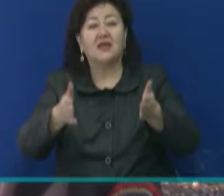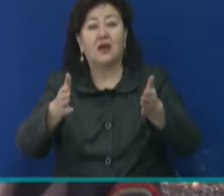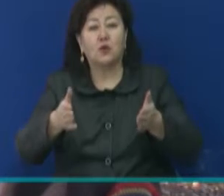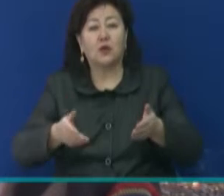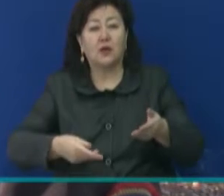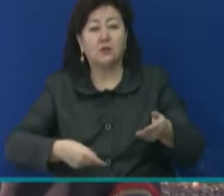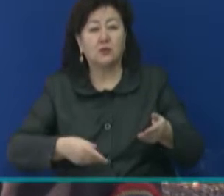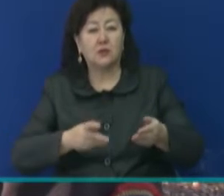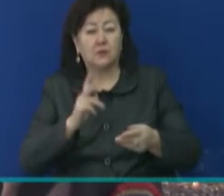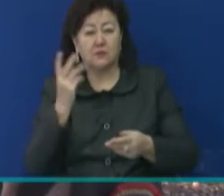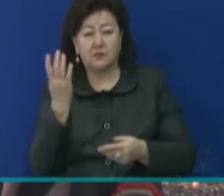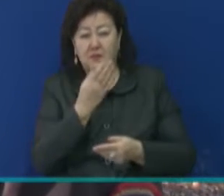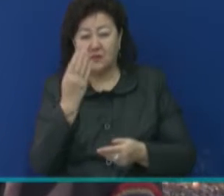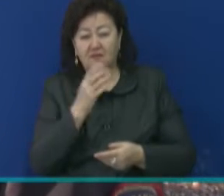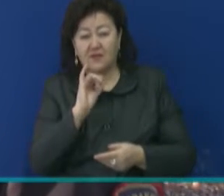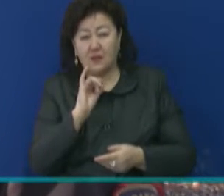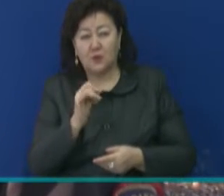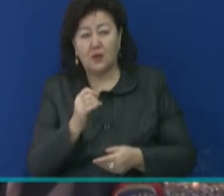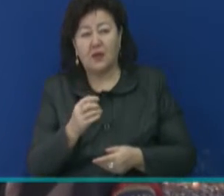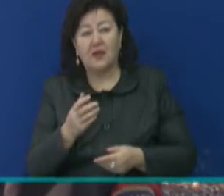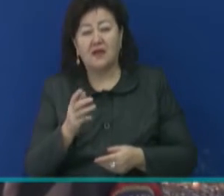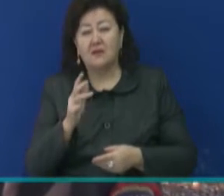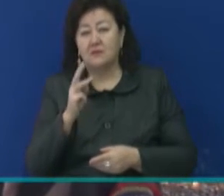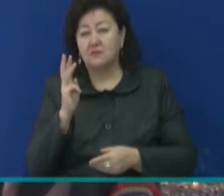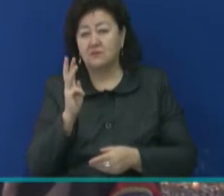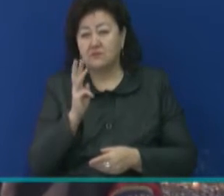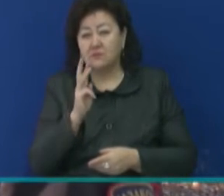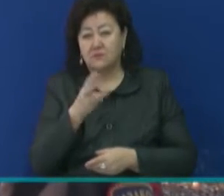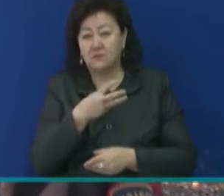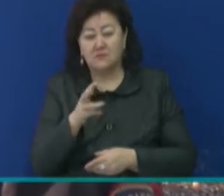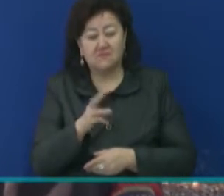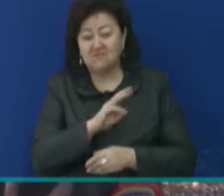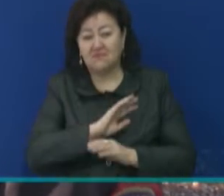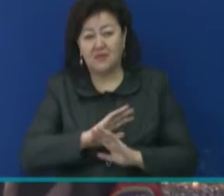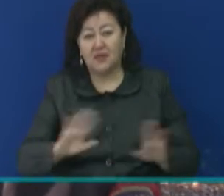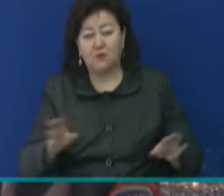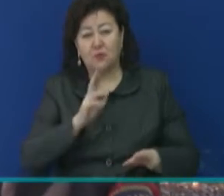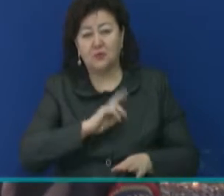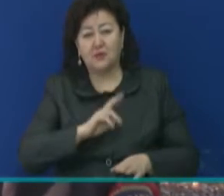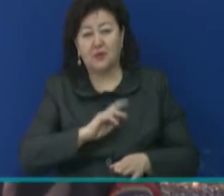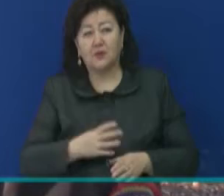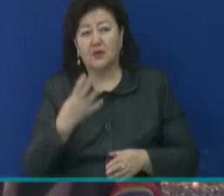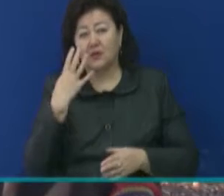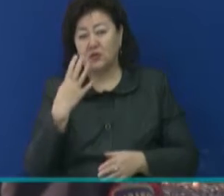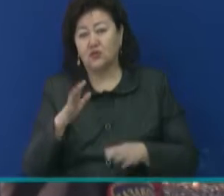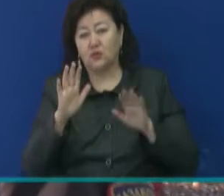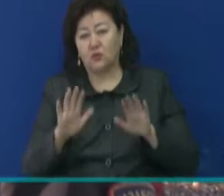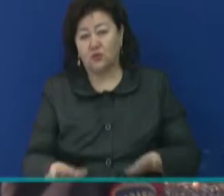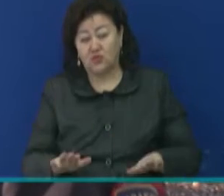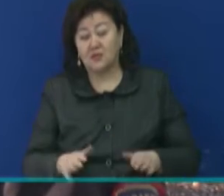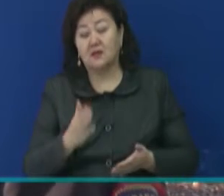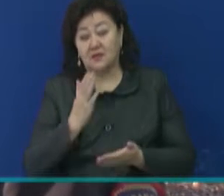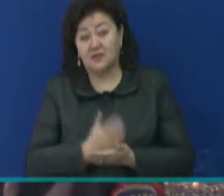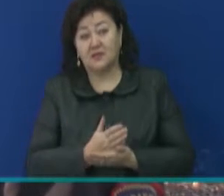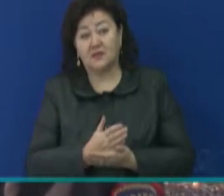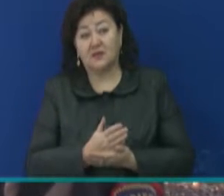режим движения трудно различимо снег грязь и тому подобное фиксация нарушений производится не будет то есть на вышеуказанных четырех участках зимний период